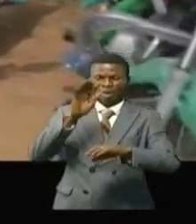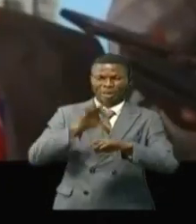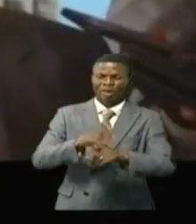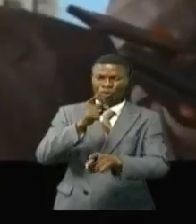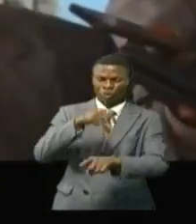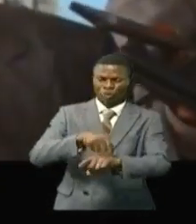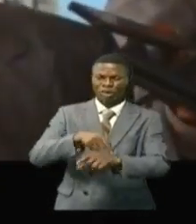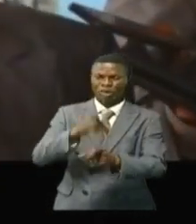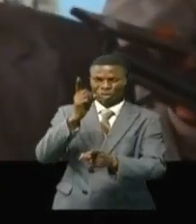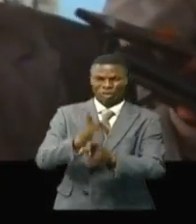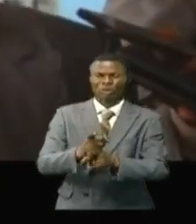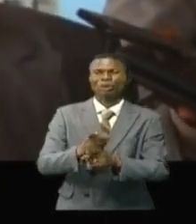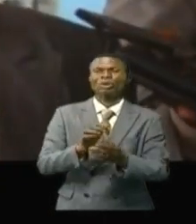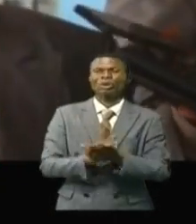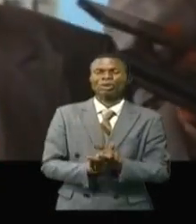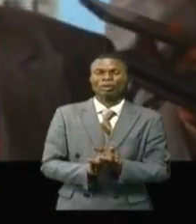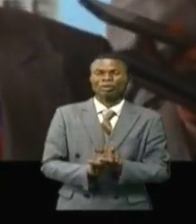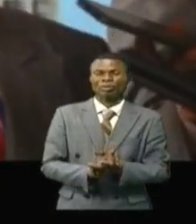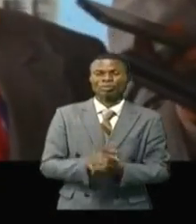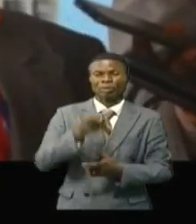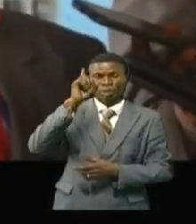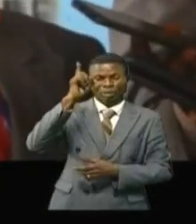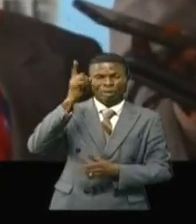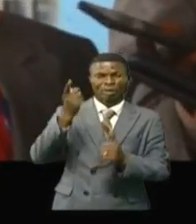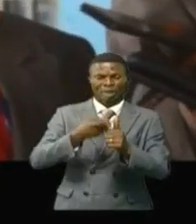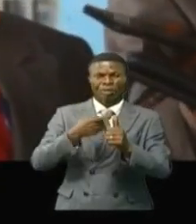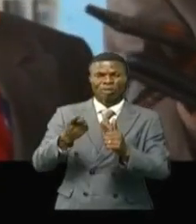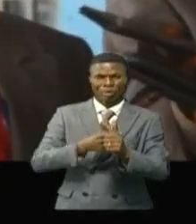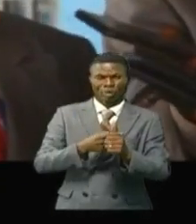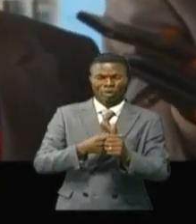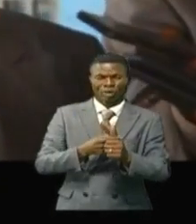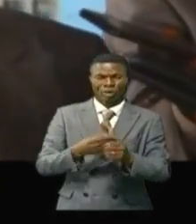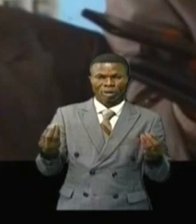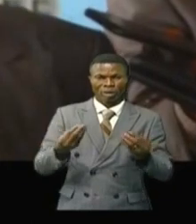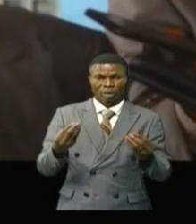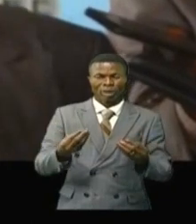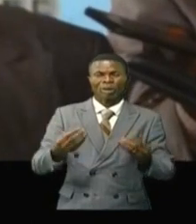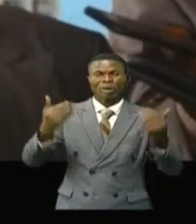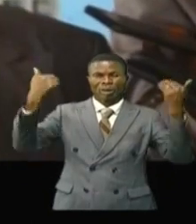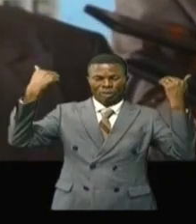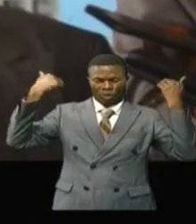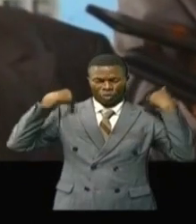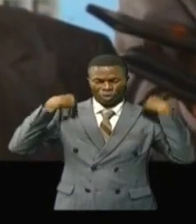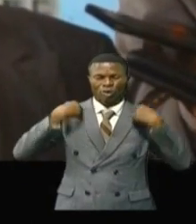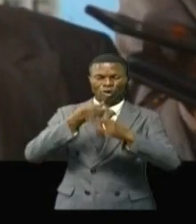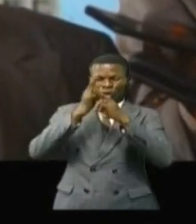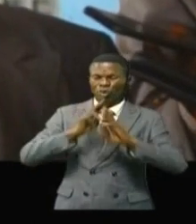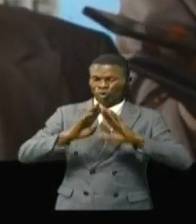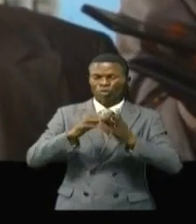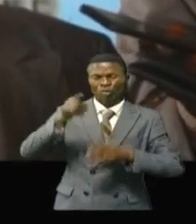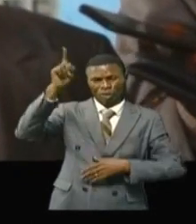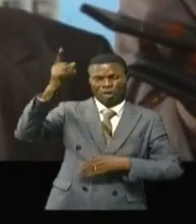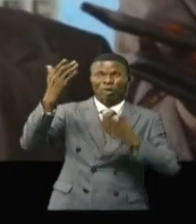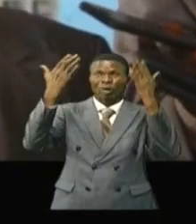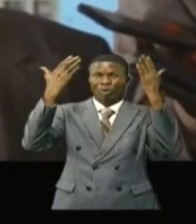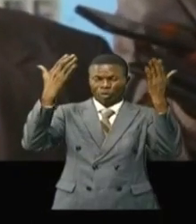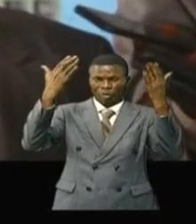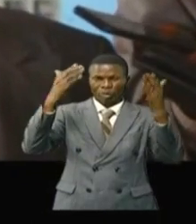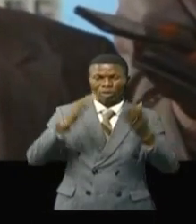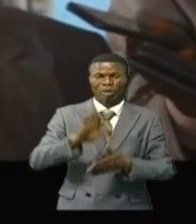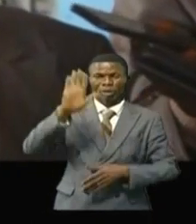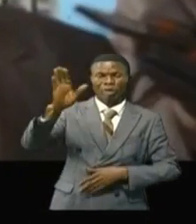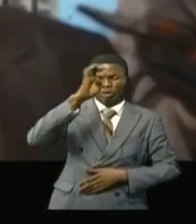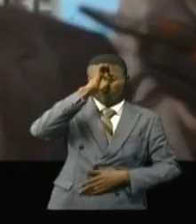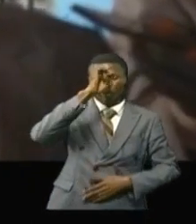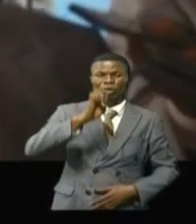nommé. En premier lieu, puisque à tout seigneur, tout honneur, à son